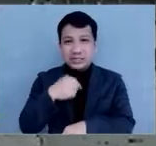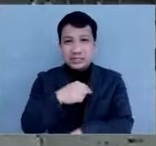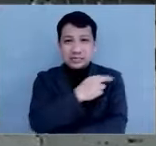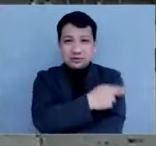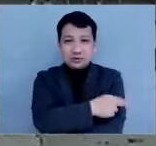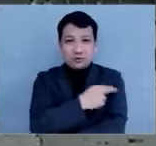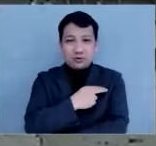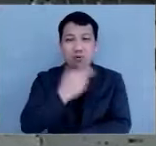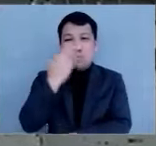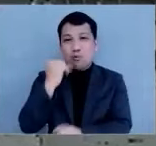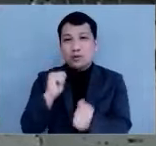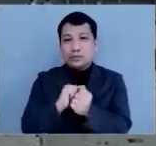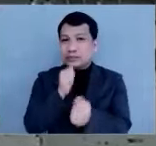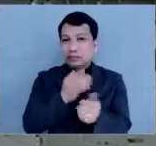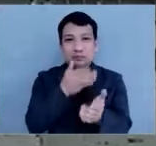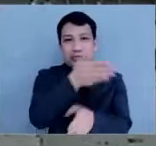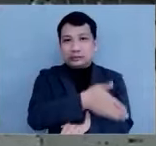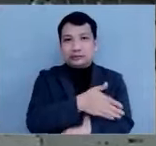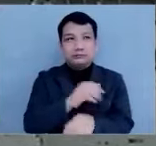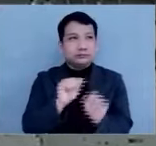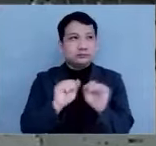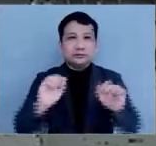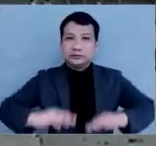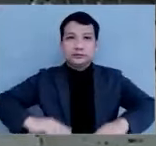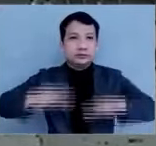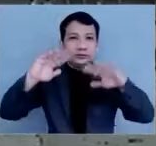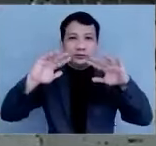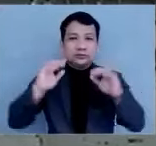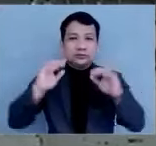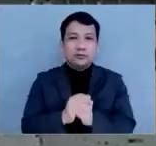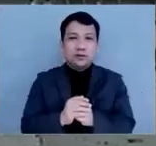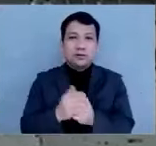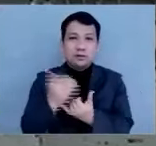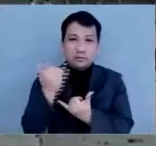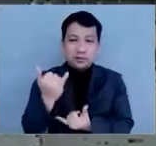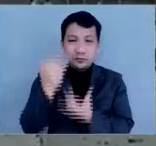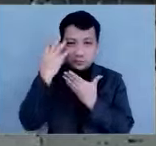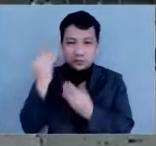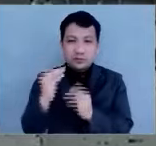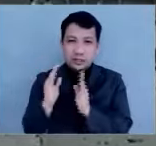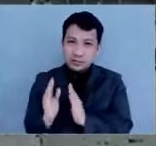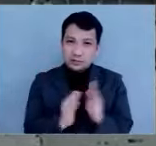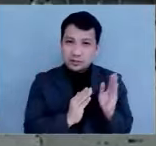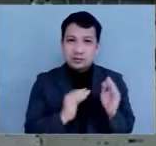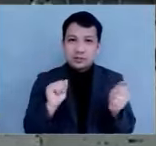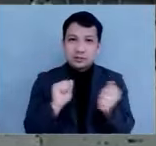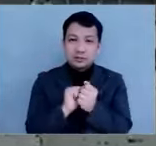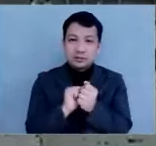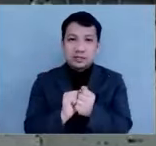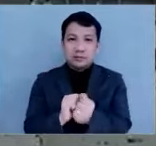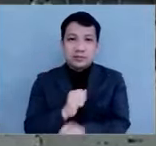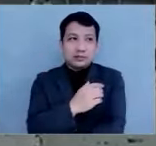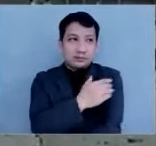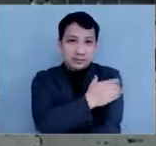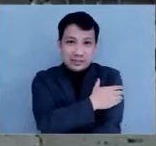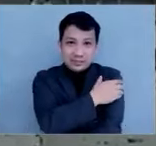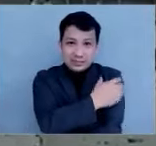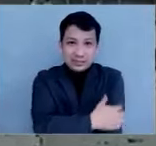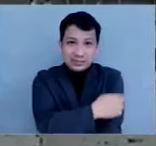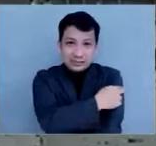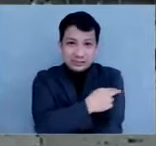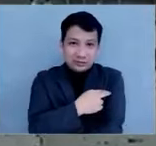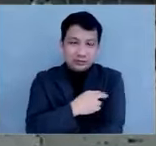nga mataas pa rin yung tubig, baha, at sinusubukan pa nating pagplanuhan kasama ang Philippine Red Cross kung paano makalalakbay